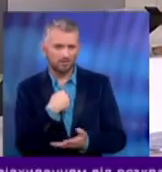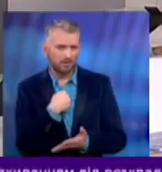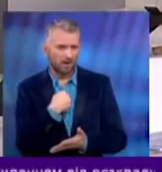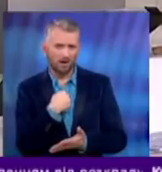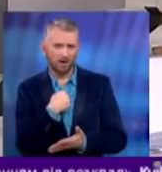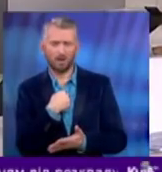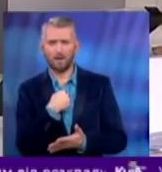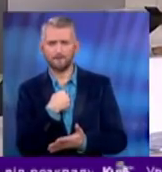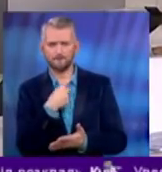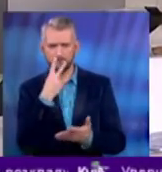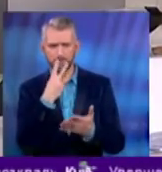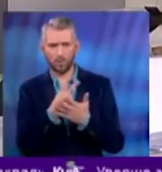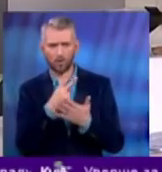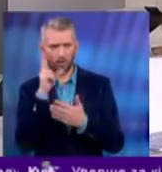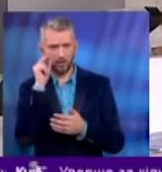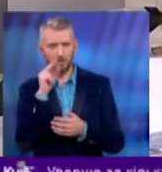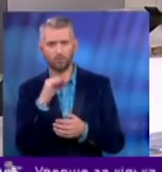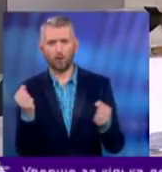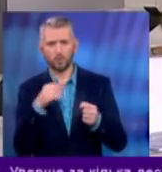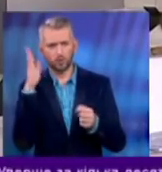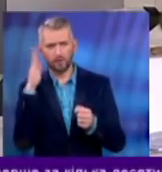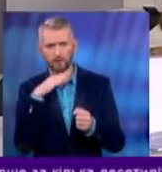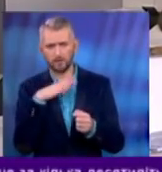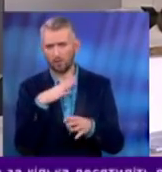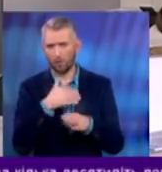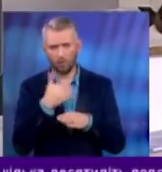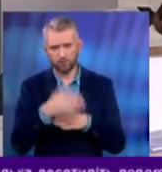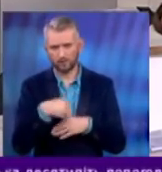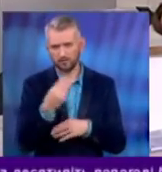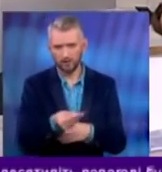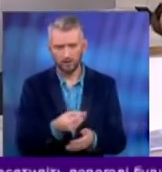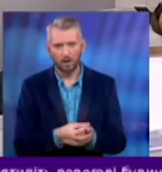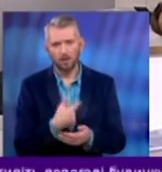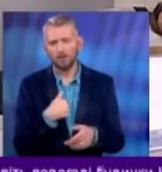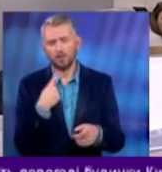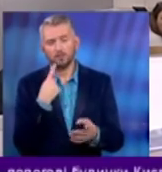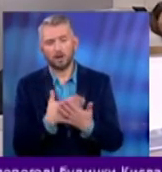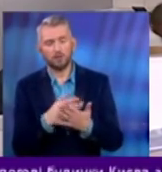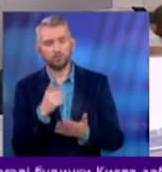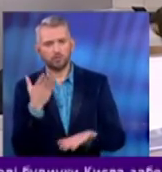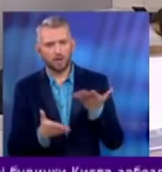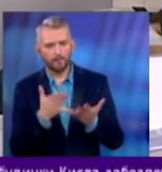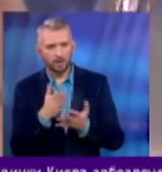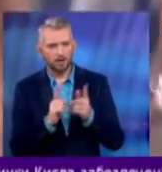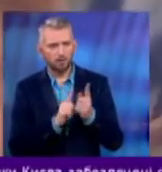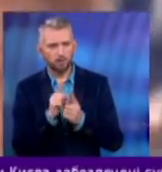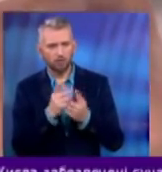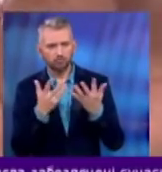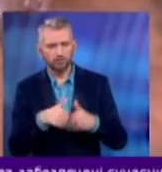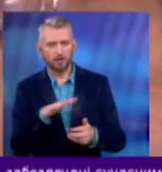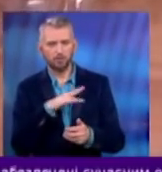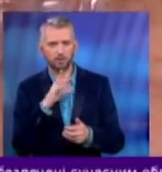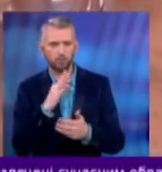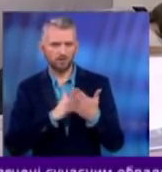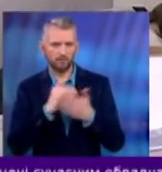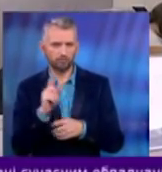вовремя подавала показатели по холодній воді водоканалу. І я так догадуюсь, що, мабуть, присчитана вона була по